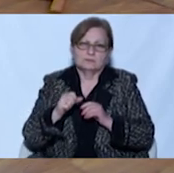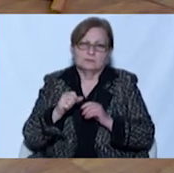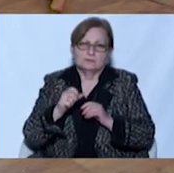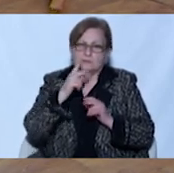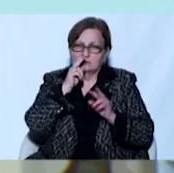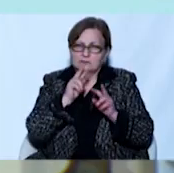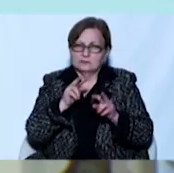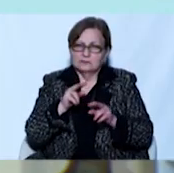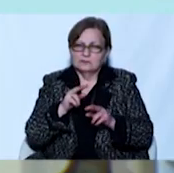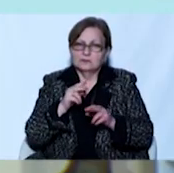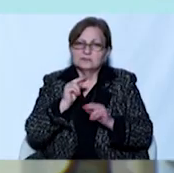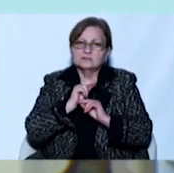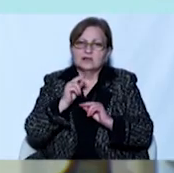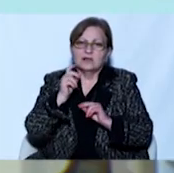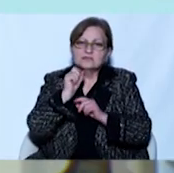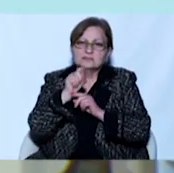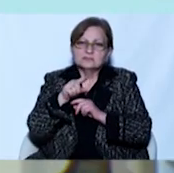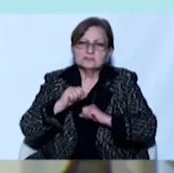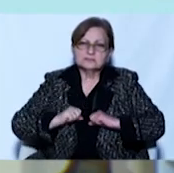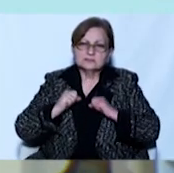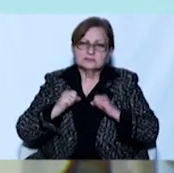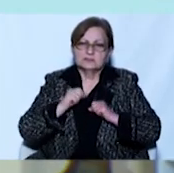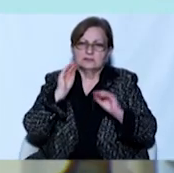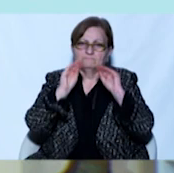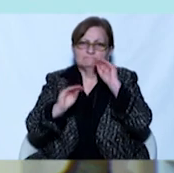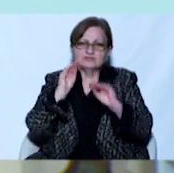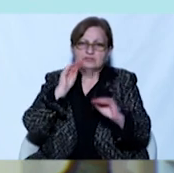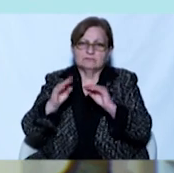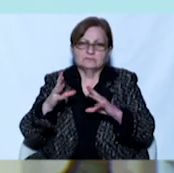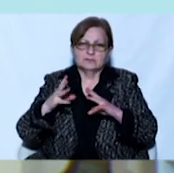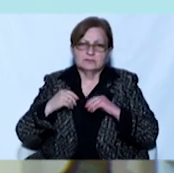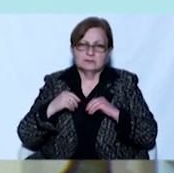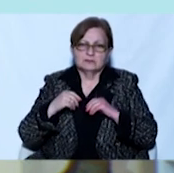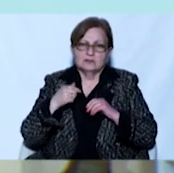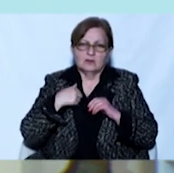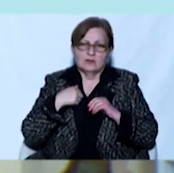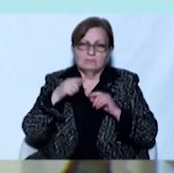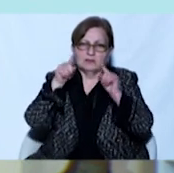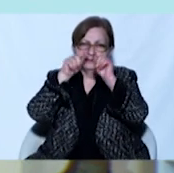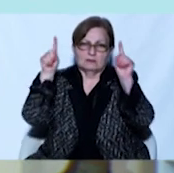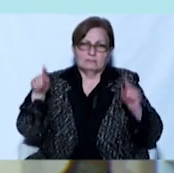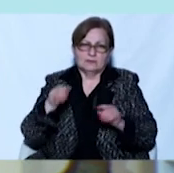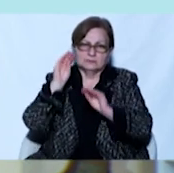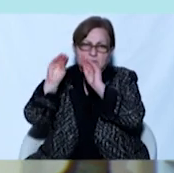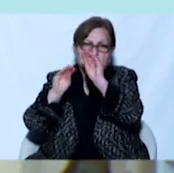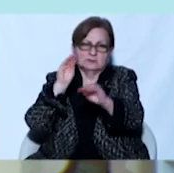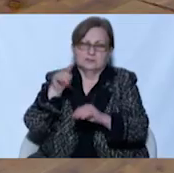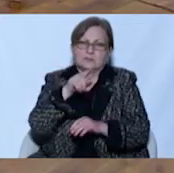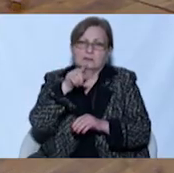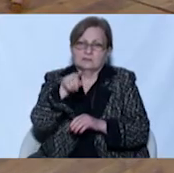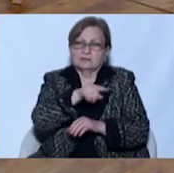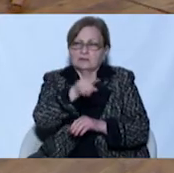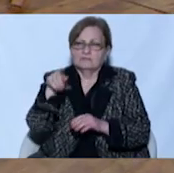დავაკვირდეთ სავარჯიშოს და შევავსოთ ერთად. მე აქ დაფაზე შევავსებ, თქვენ თქვენს